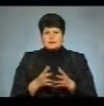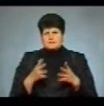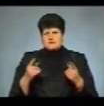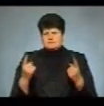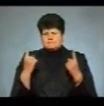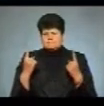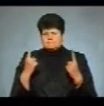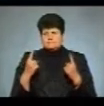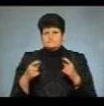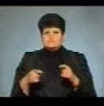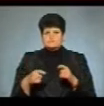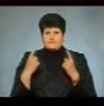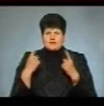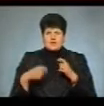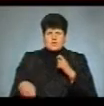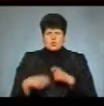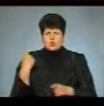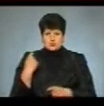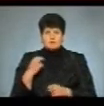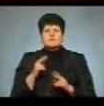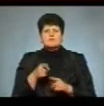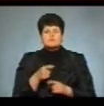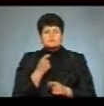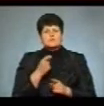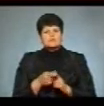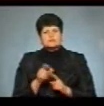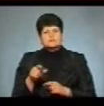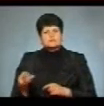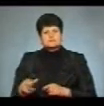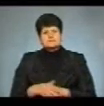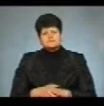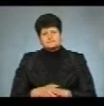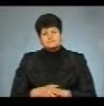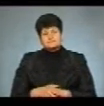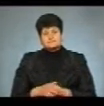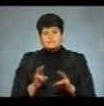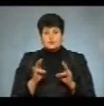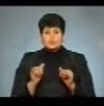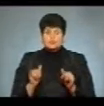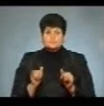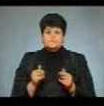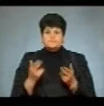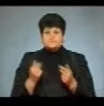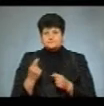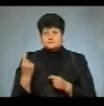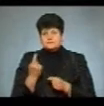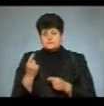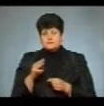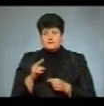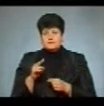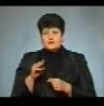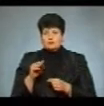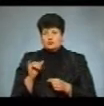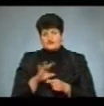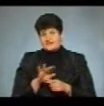корупційних злочинів. Як вам такі відповіді українців і очікування? Ну, звичайно, що перший пункт, він